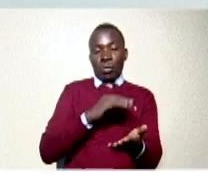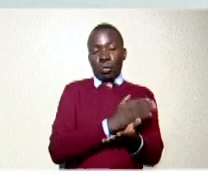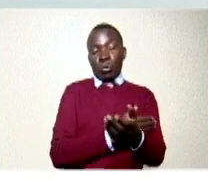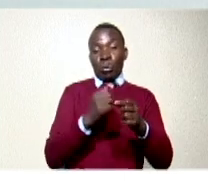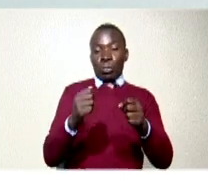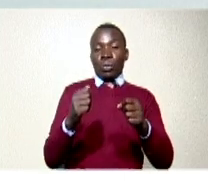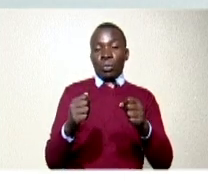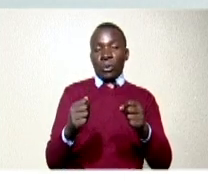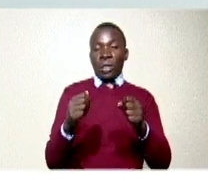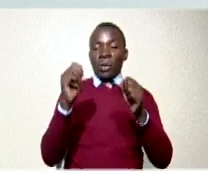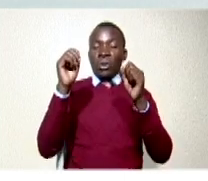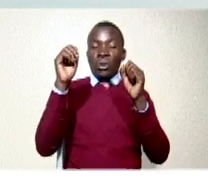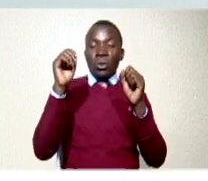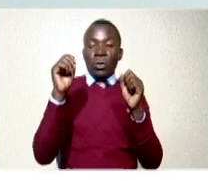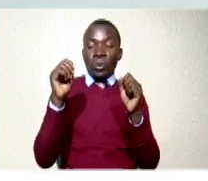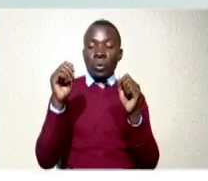kuba